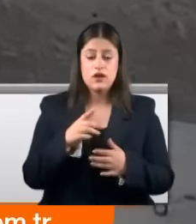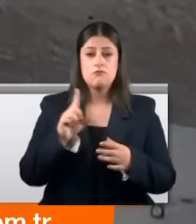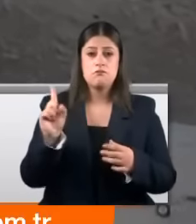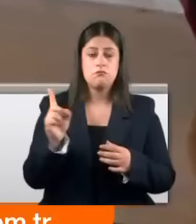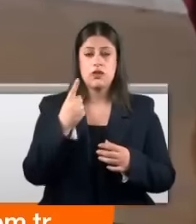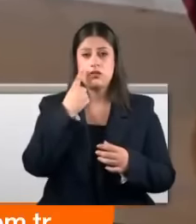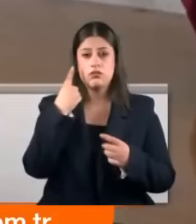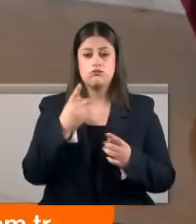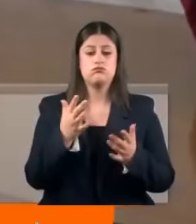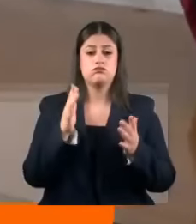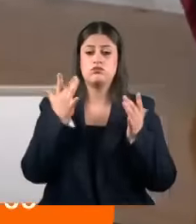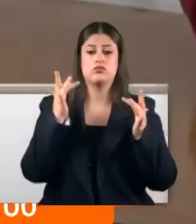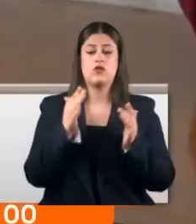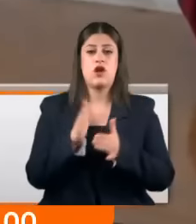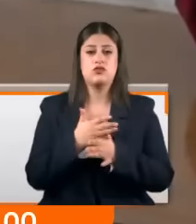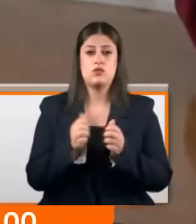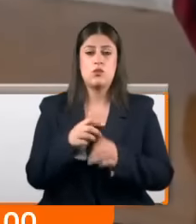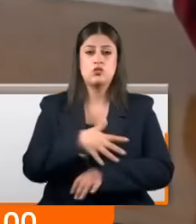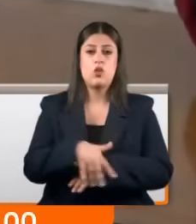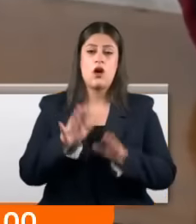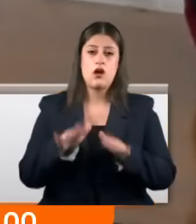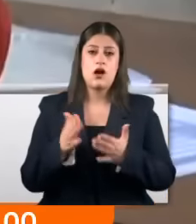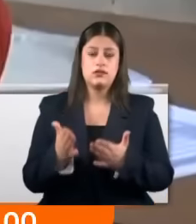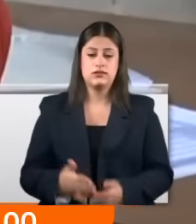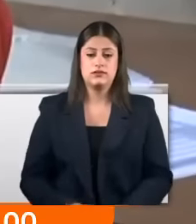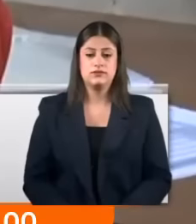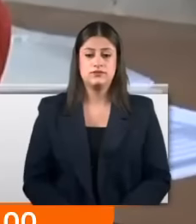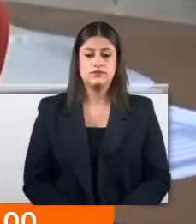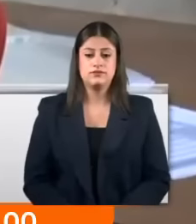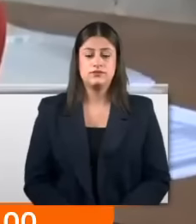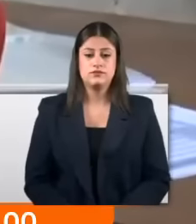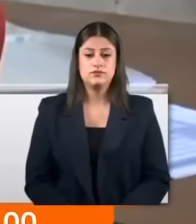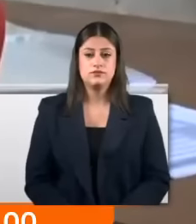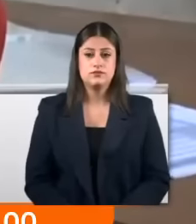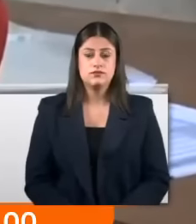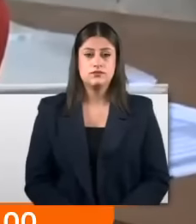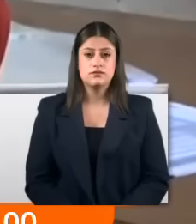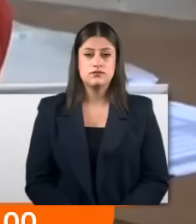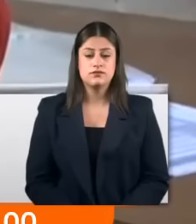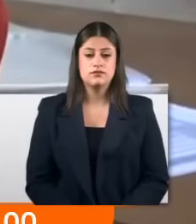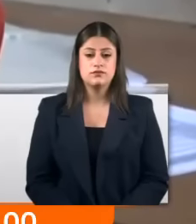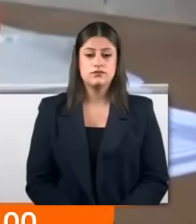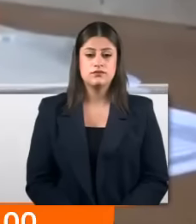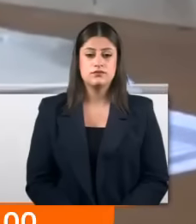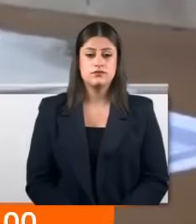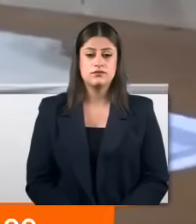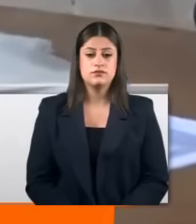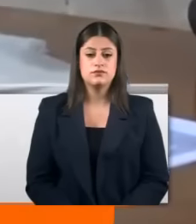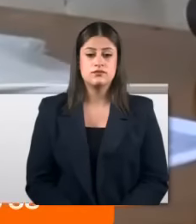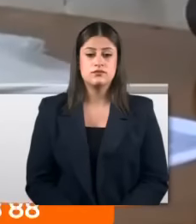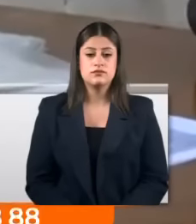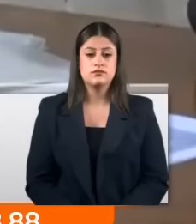sokakta kaldılar. Ben kiraya vermişim, kira sözleşmesi yapmışım. Elektriği kendi adına almamışlar. TEDAŞ da